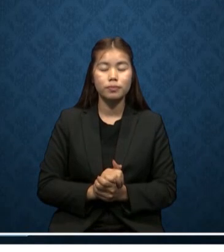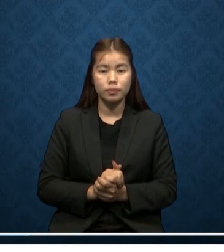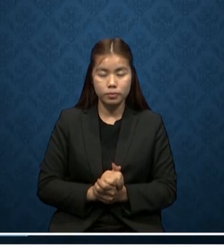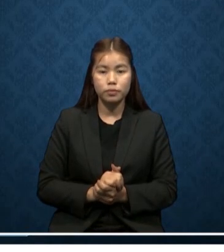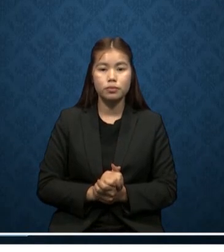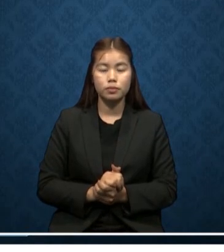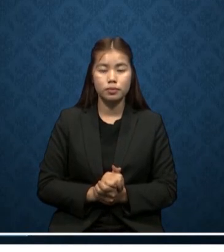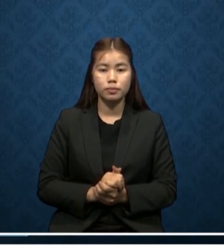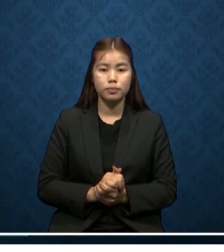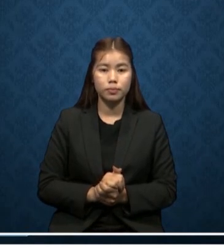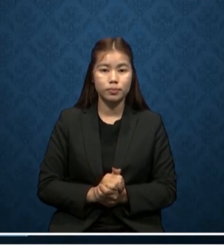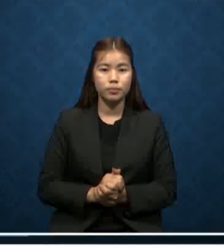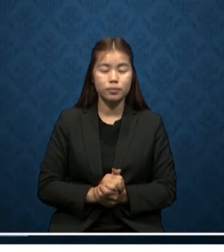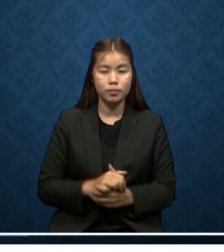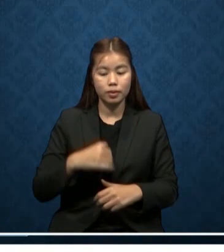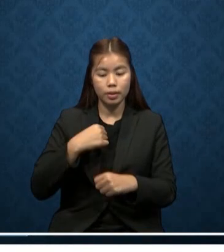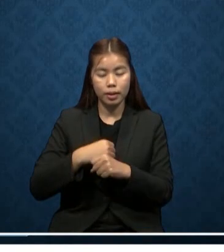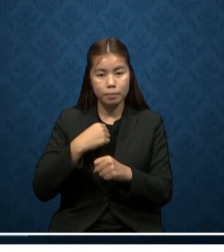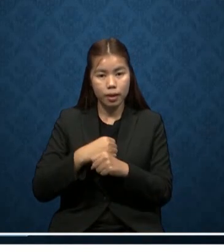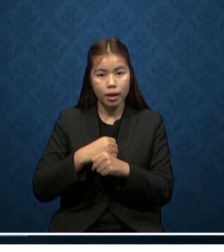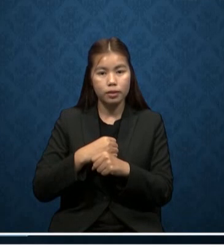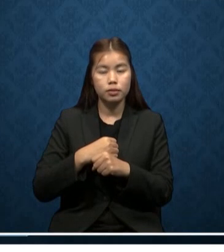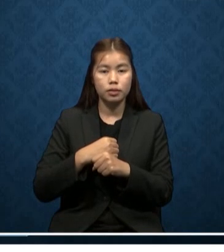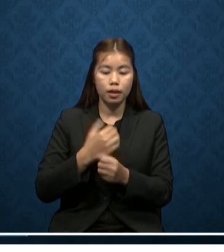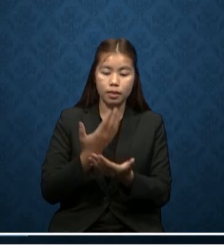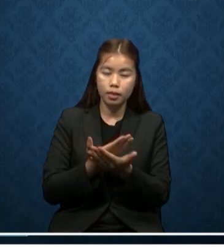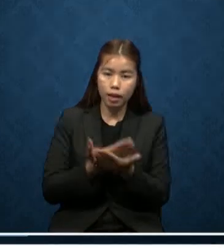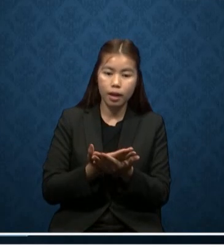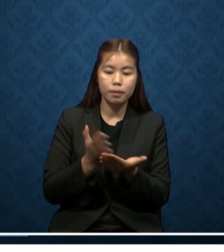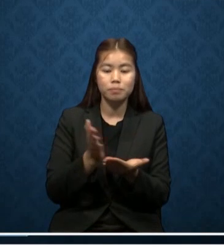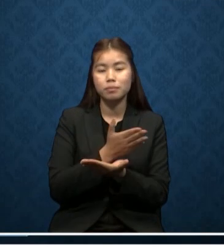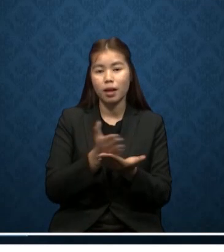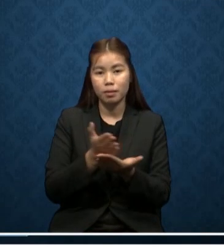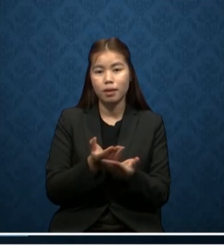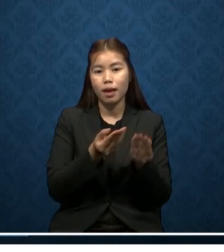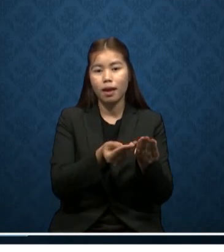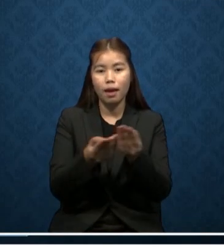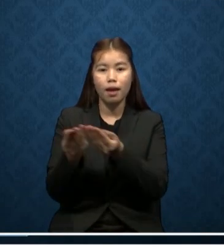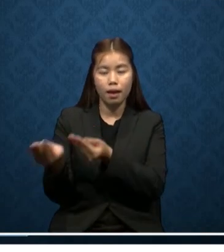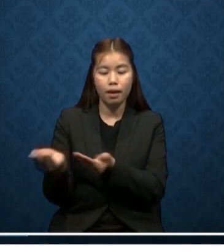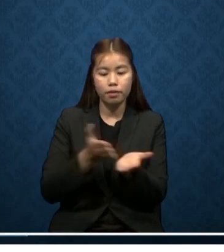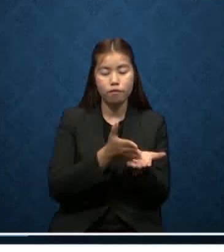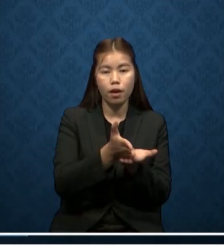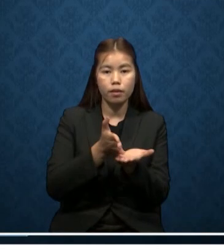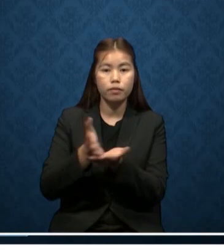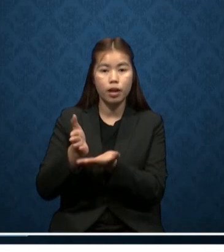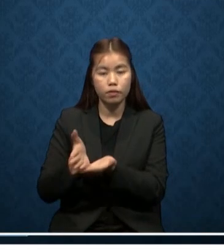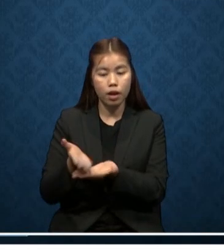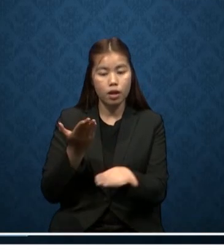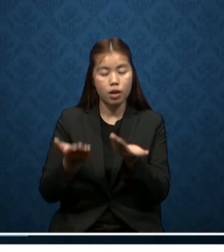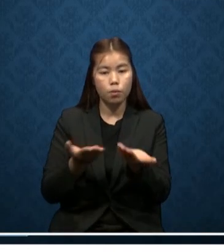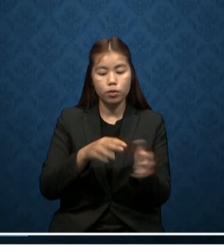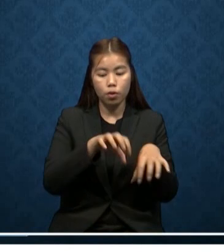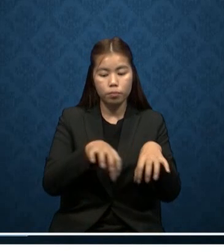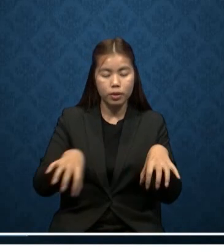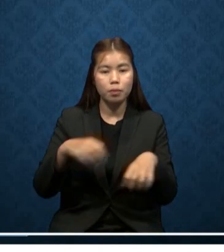กระจายอำนาจก็กระจายงานด้วยแล้วก็กระจายเงินลงไปด้วยให้กับอปทเนะครับควรมีการบการของหน่วยงานให้